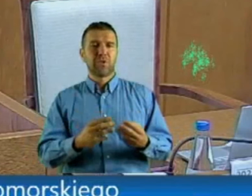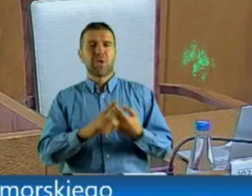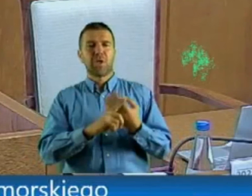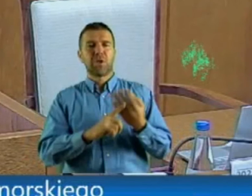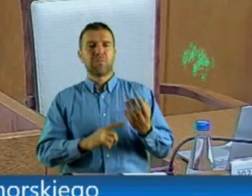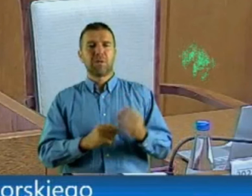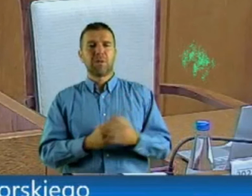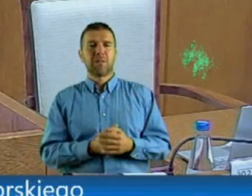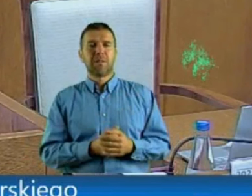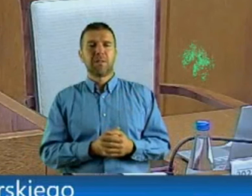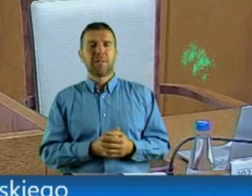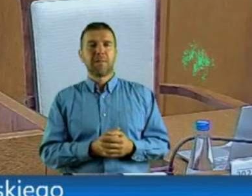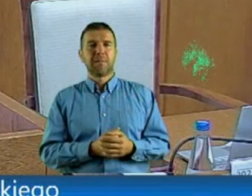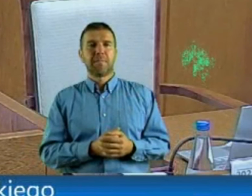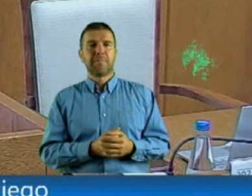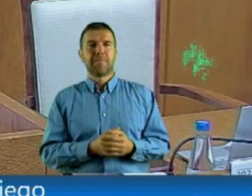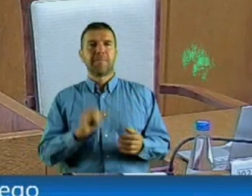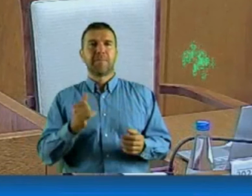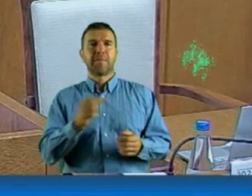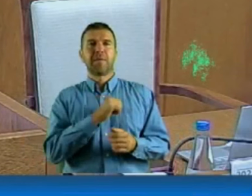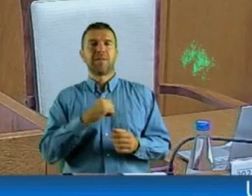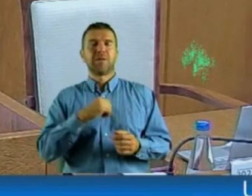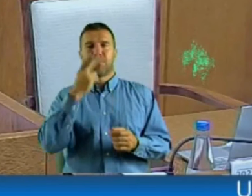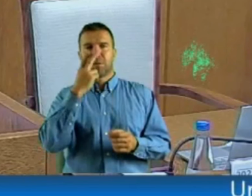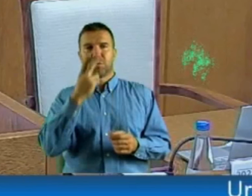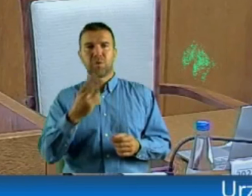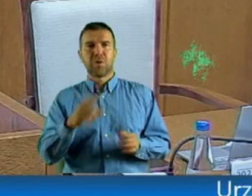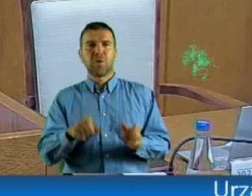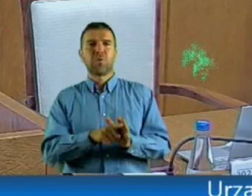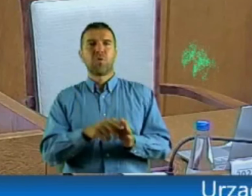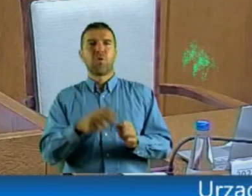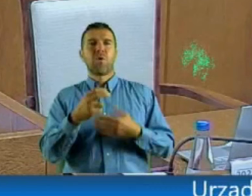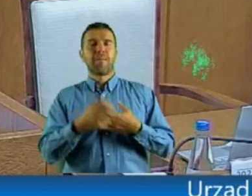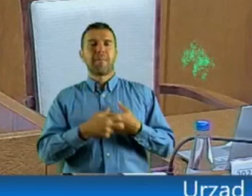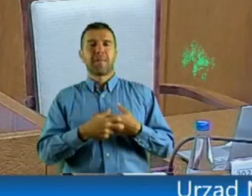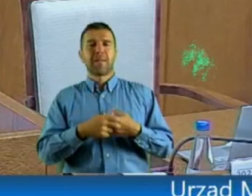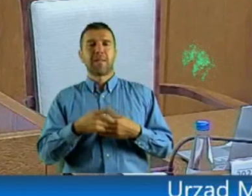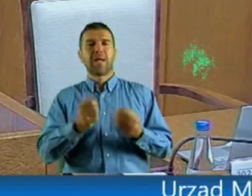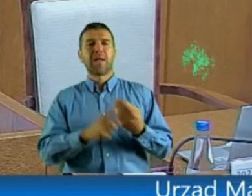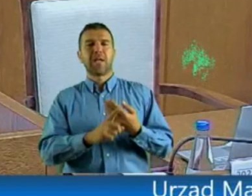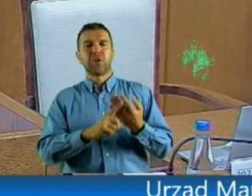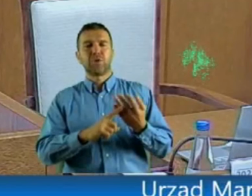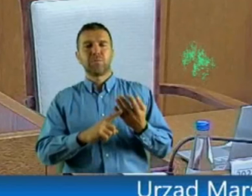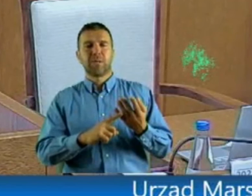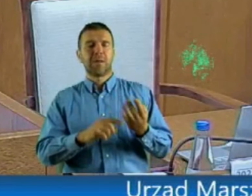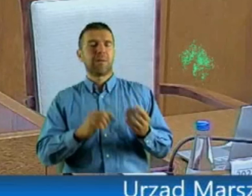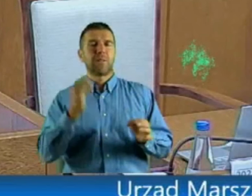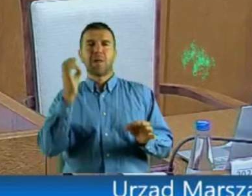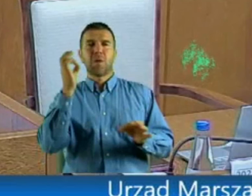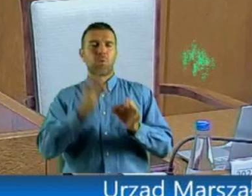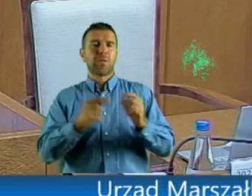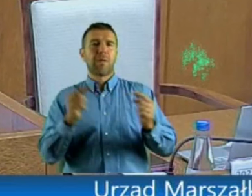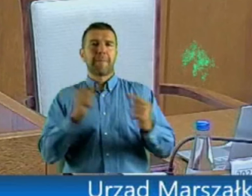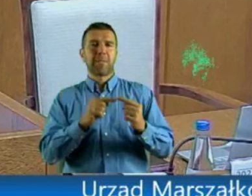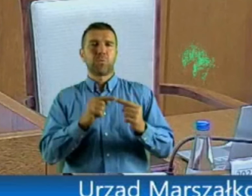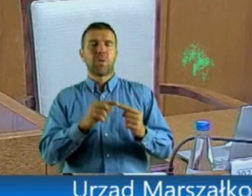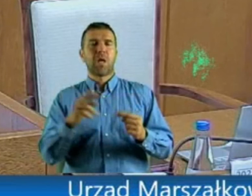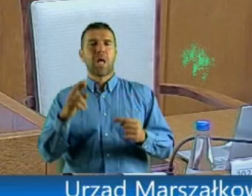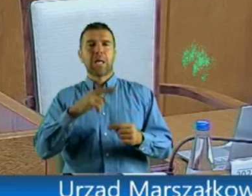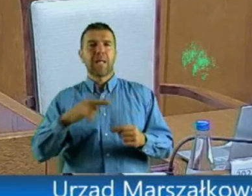samych radnych, bo jak się okazuje z naszego badania, ta liczba radnych nie odpowiada liczbie